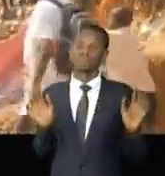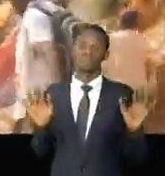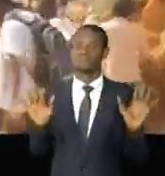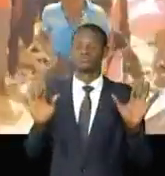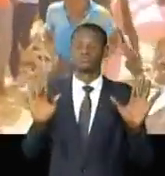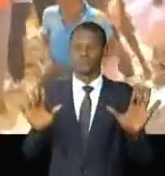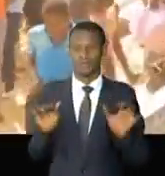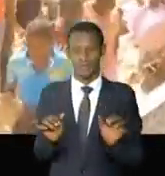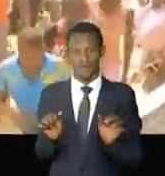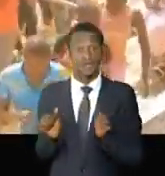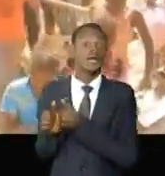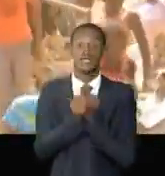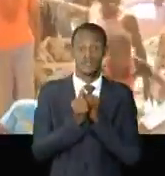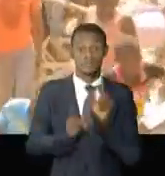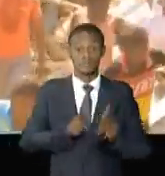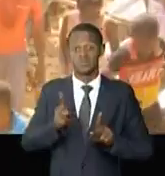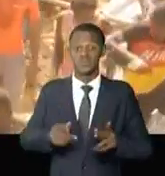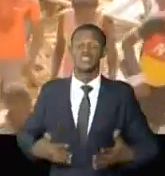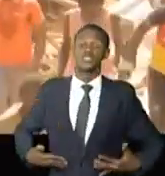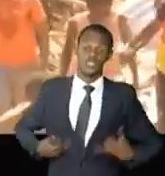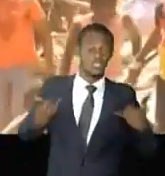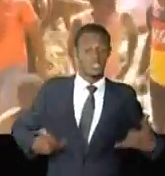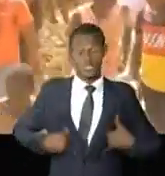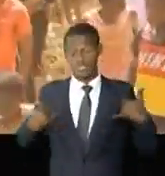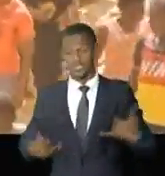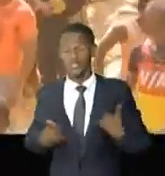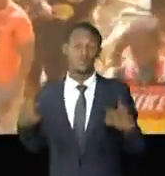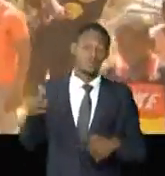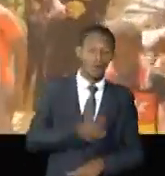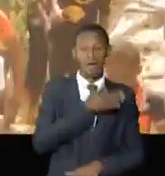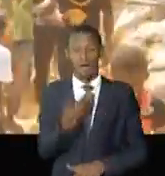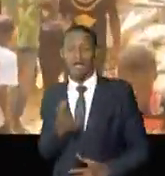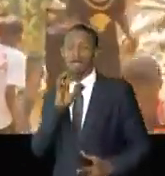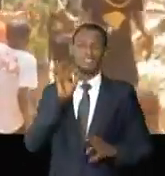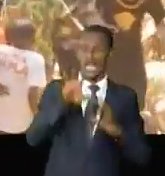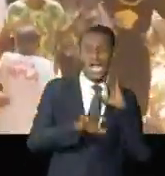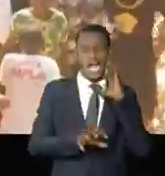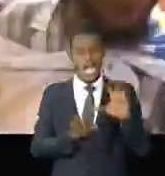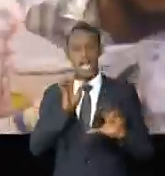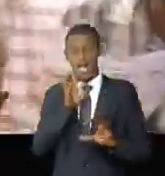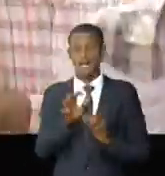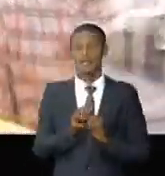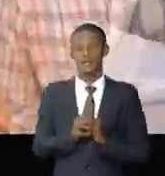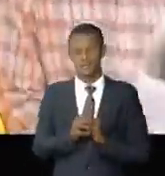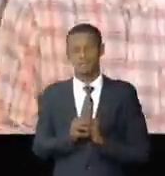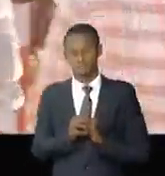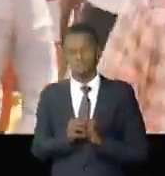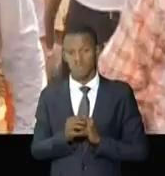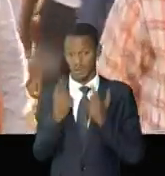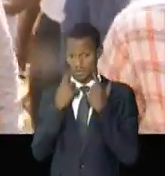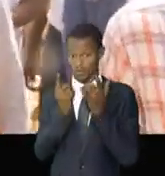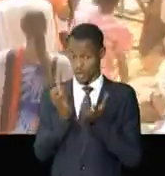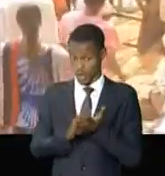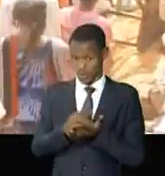des chansons à l'honneur du chef de l'État Félix-Antoine Tshisekedi et de leur élu Jean-Marc Kabound Akabound. On pouvait